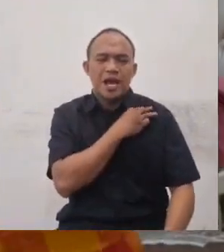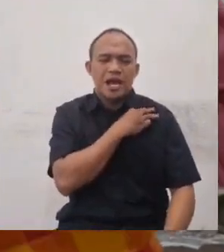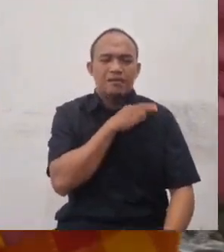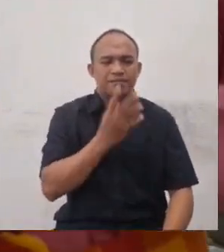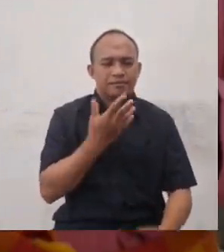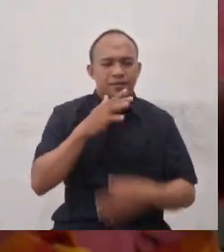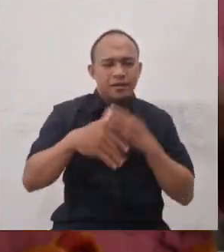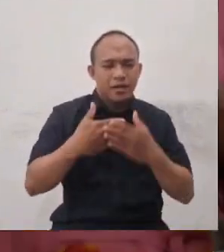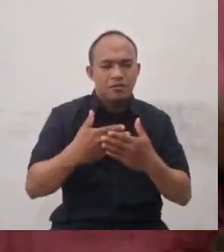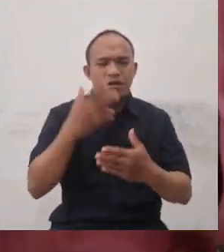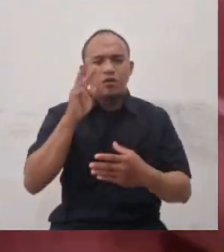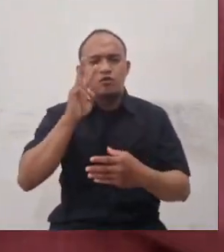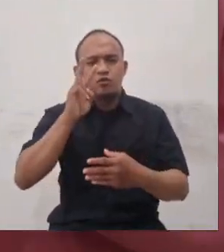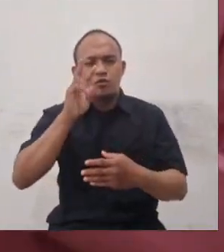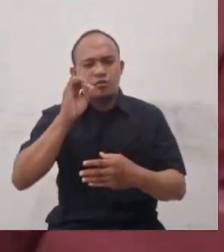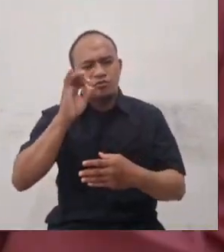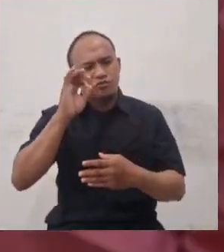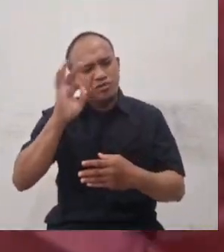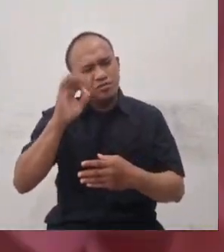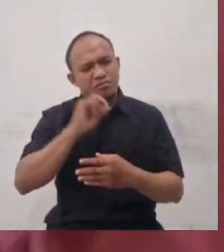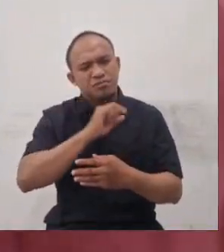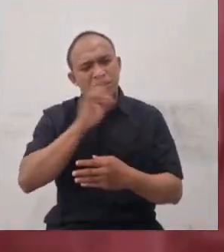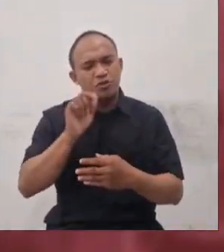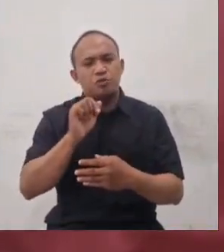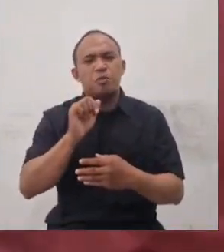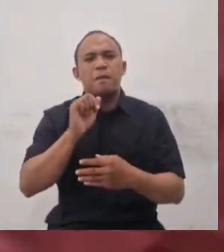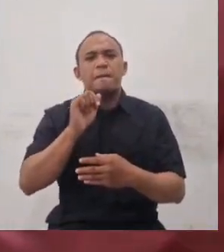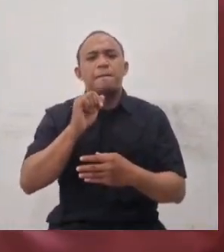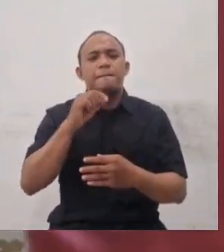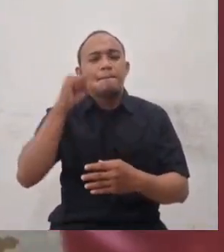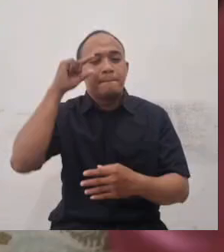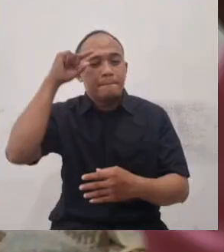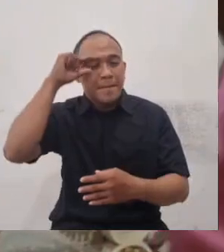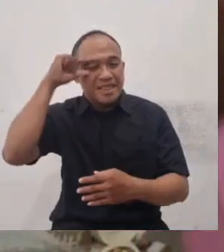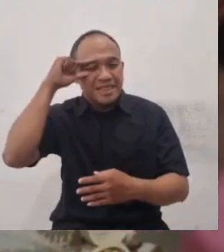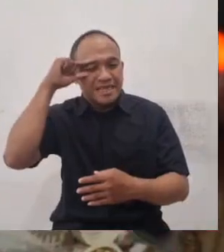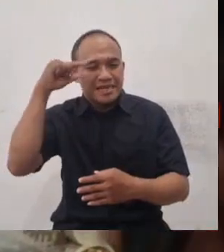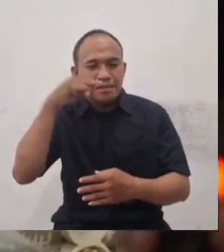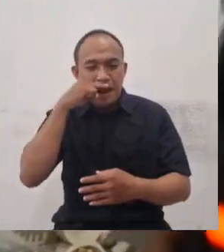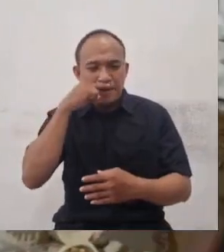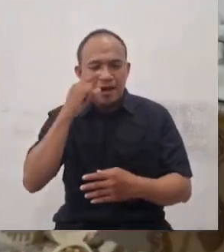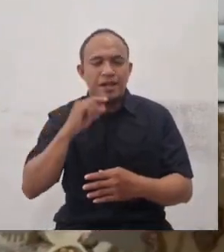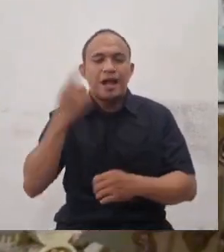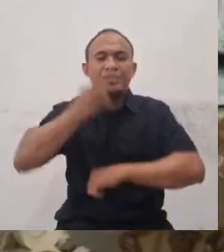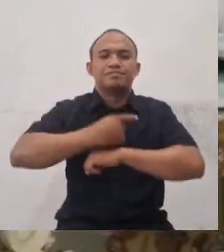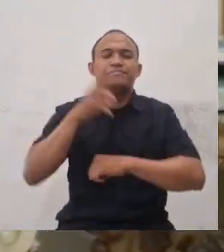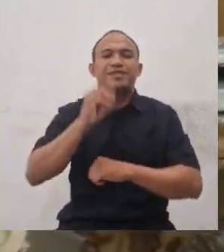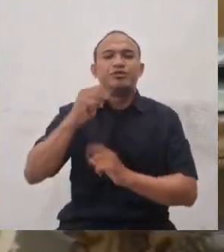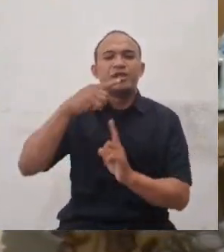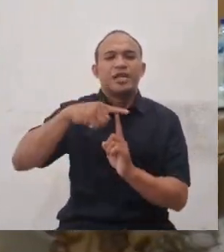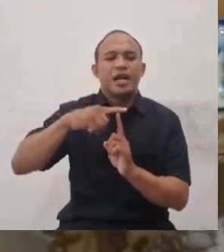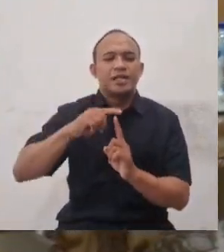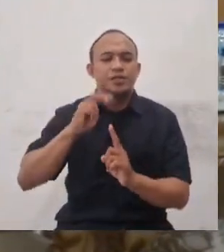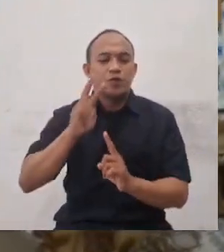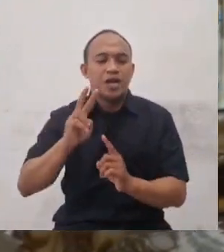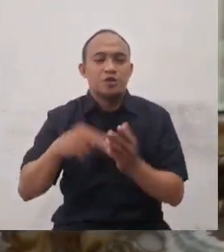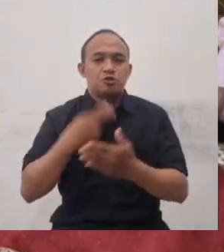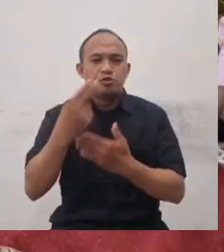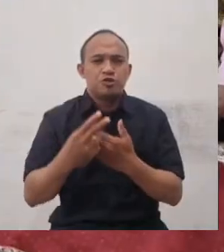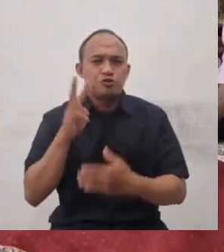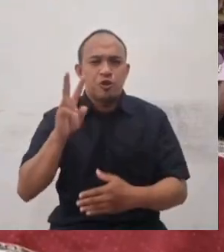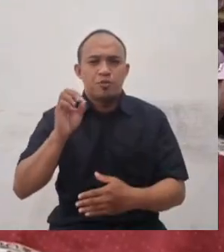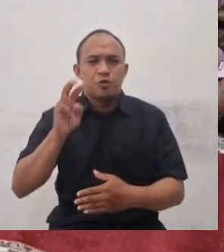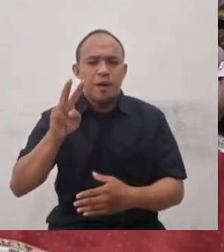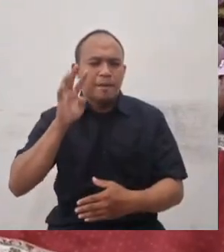periode 2019 hingga 2024 Marten Taha, Minggu 2